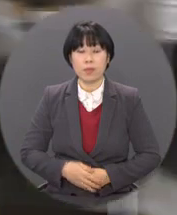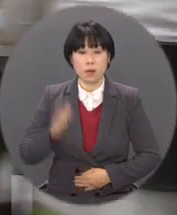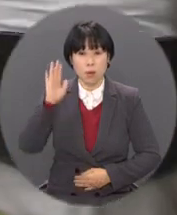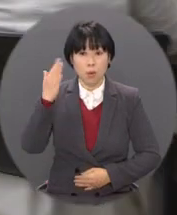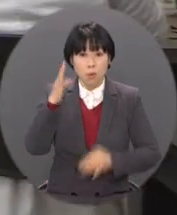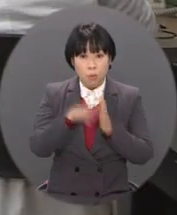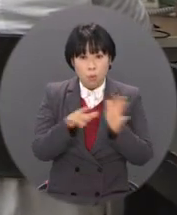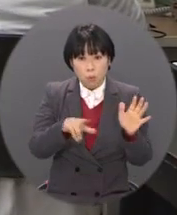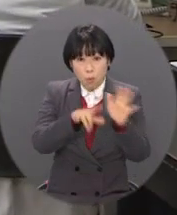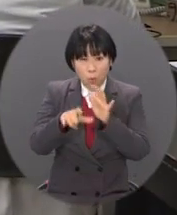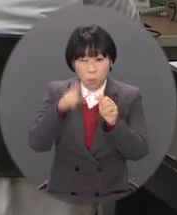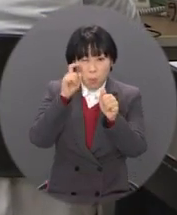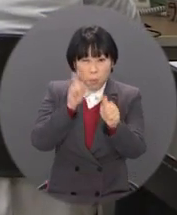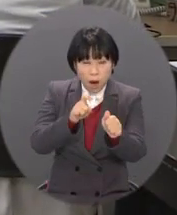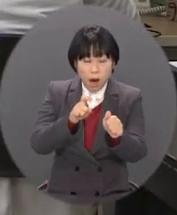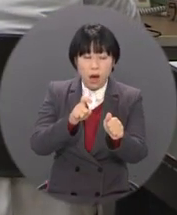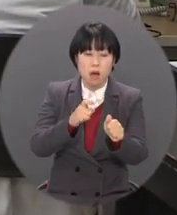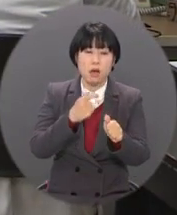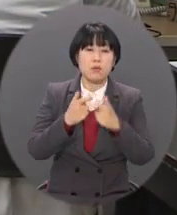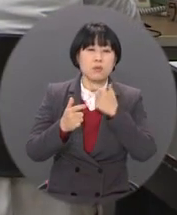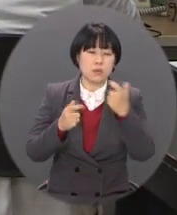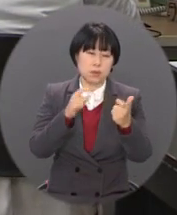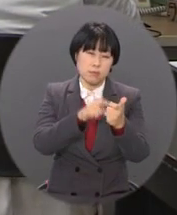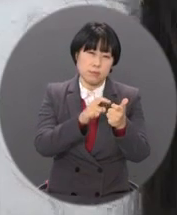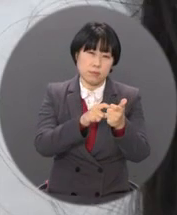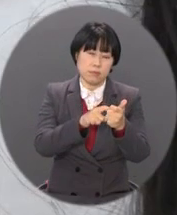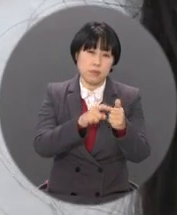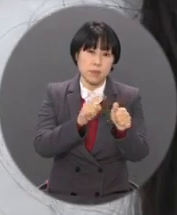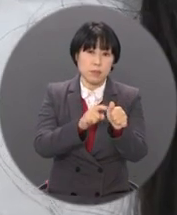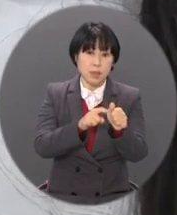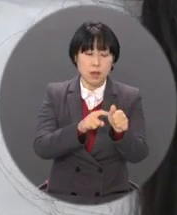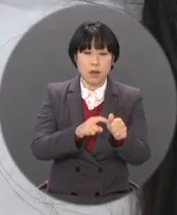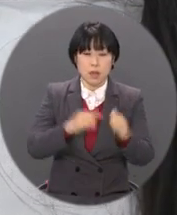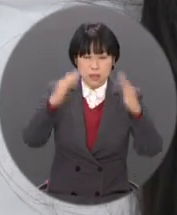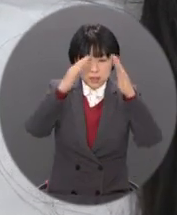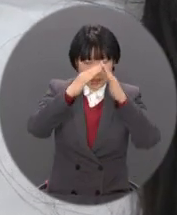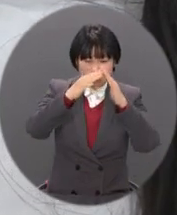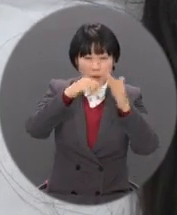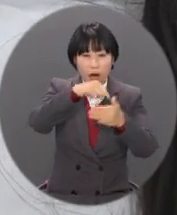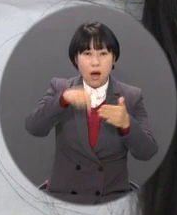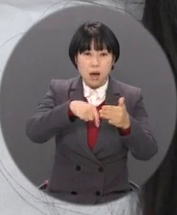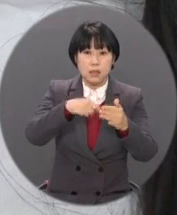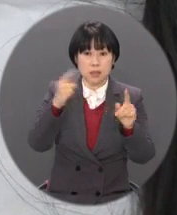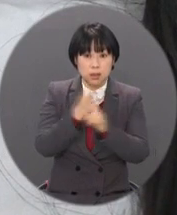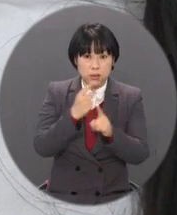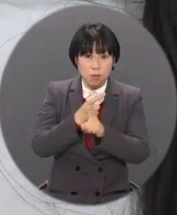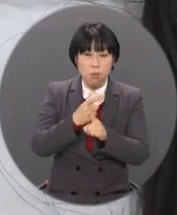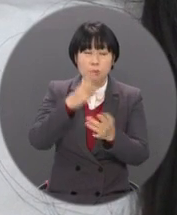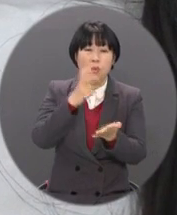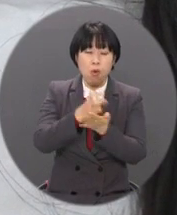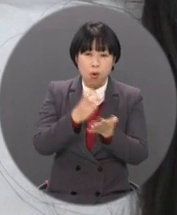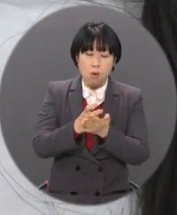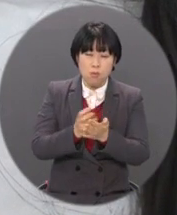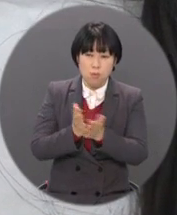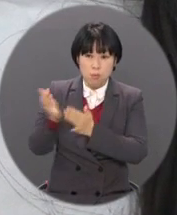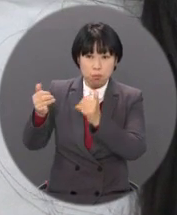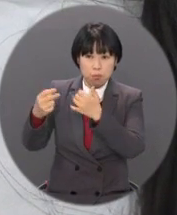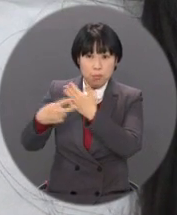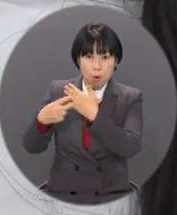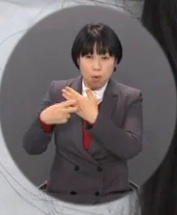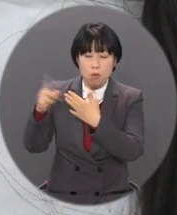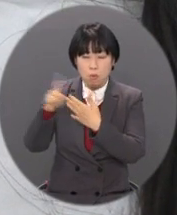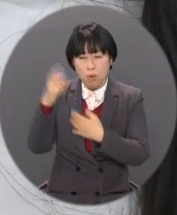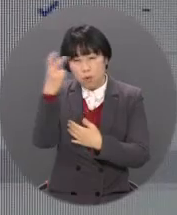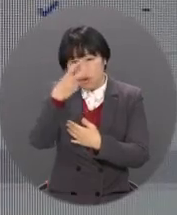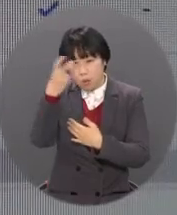최근 코로나 확진 판정을 받은 60대 광주 시민. 재택 치료 원칙에 따라 전담 병원으로부터 모니터링 등 집중 관리를 받고